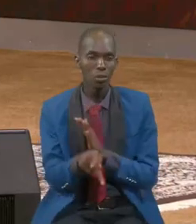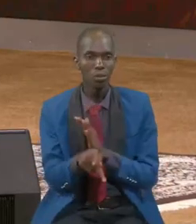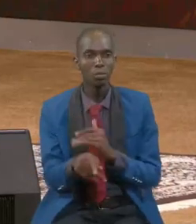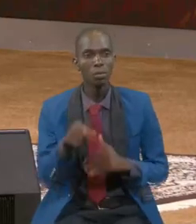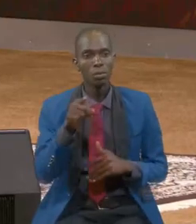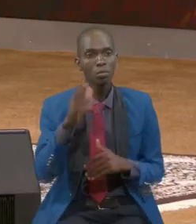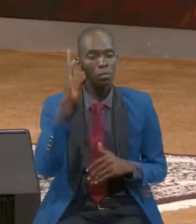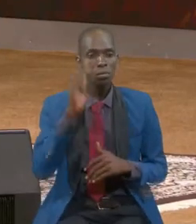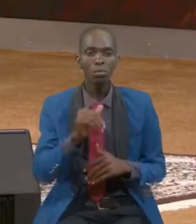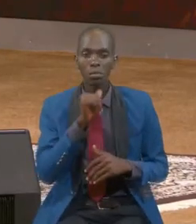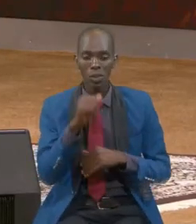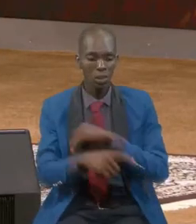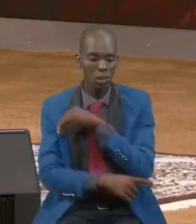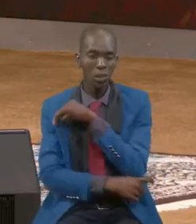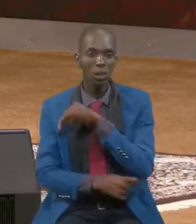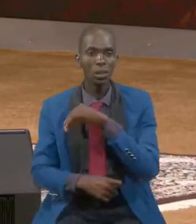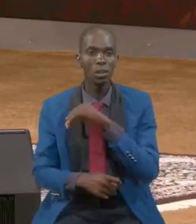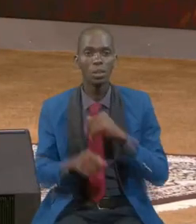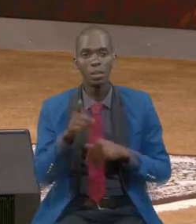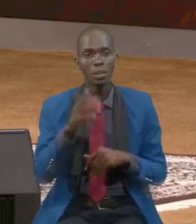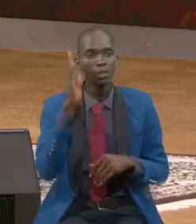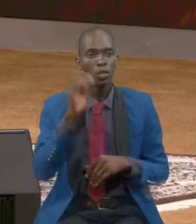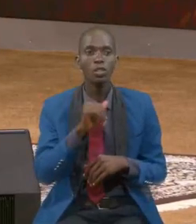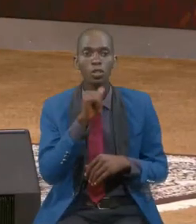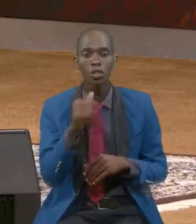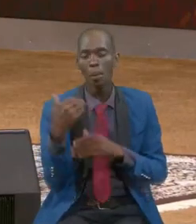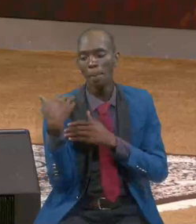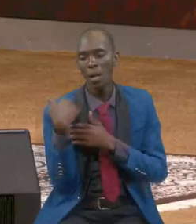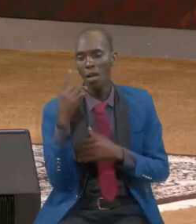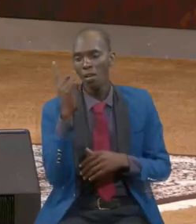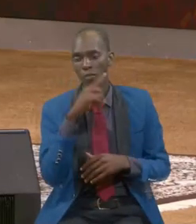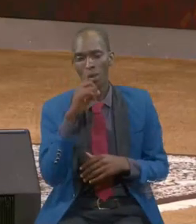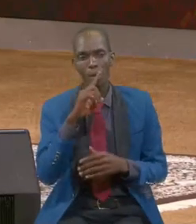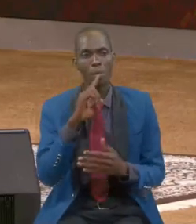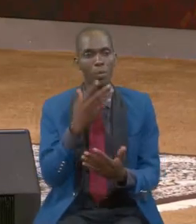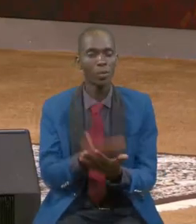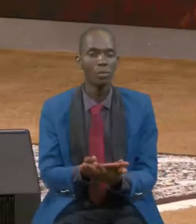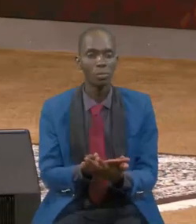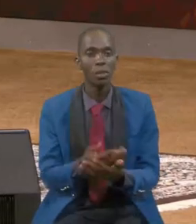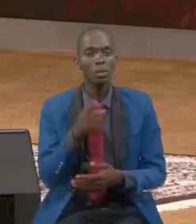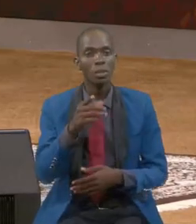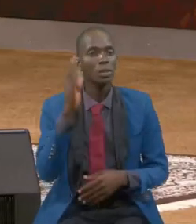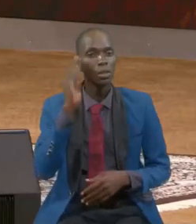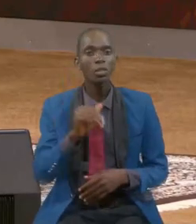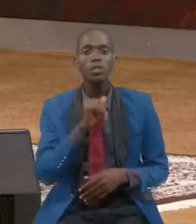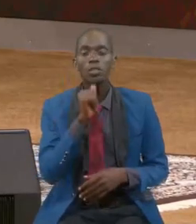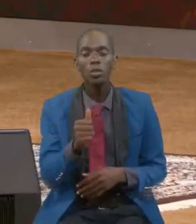point. Tu ne déroberas point, tu ne convoiteras point,